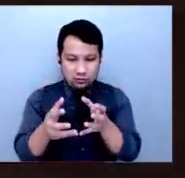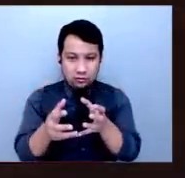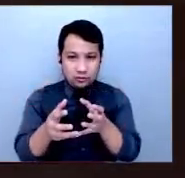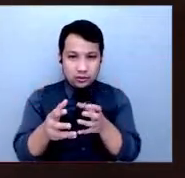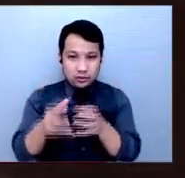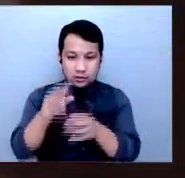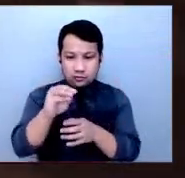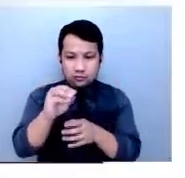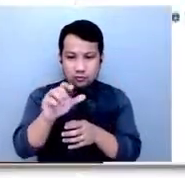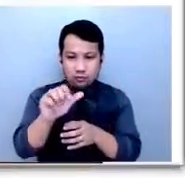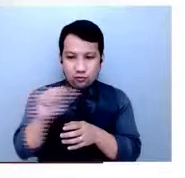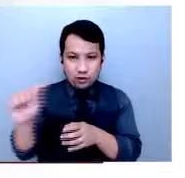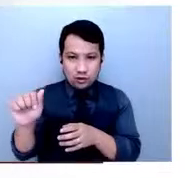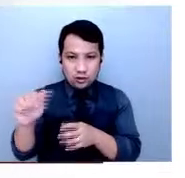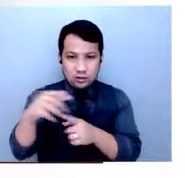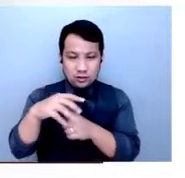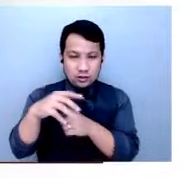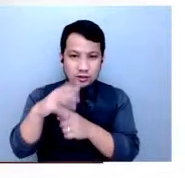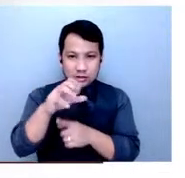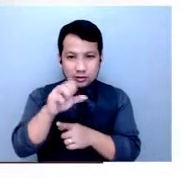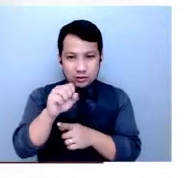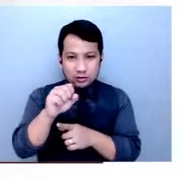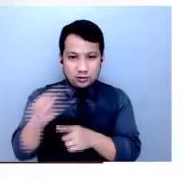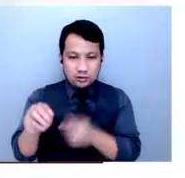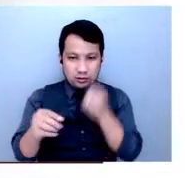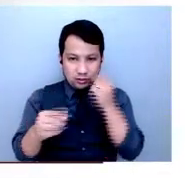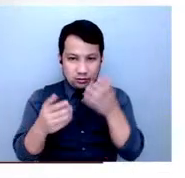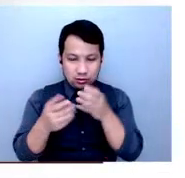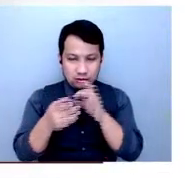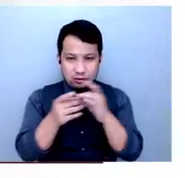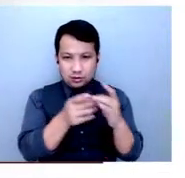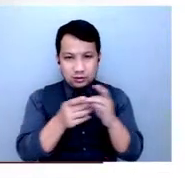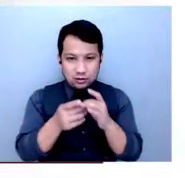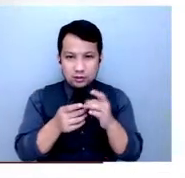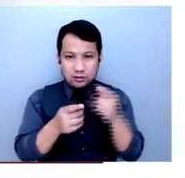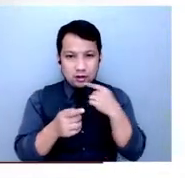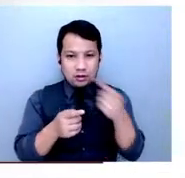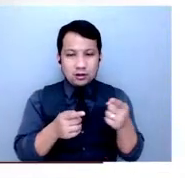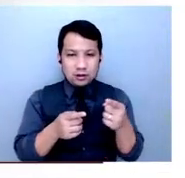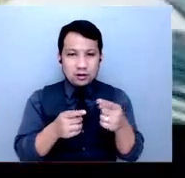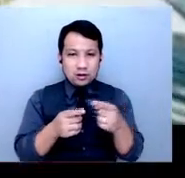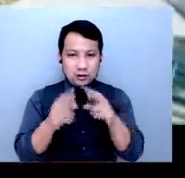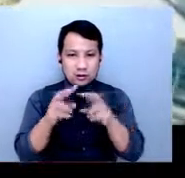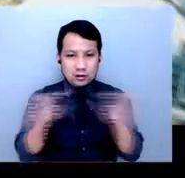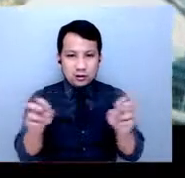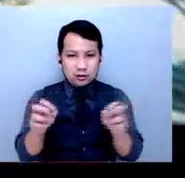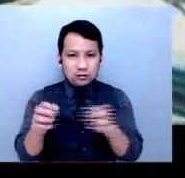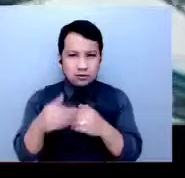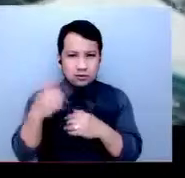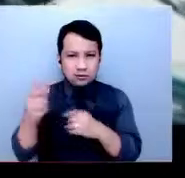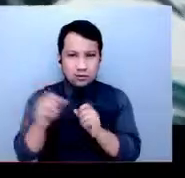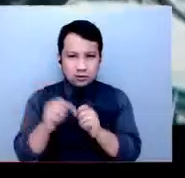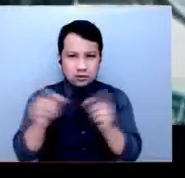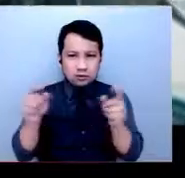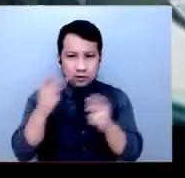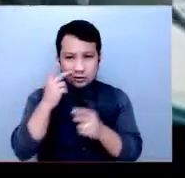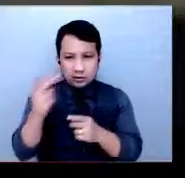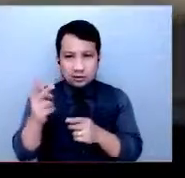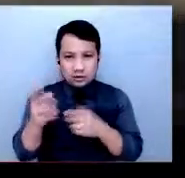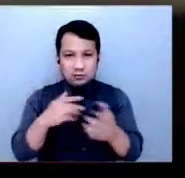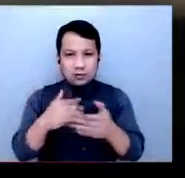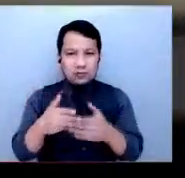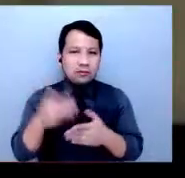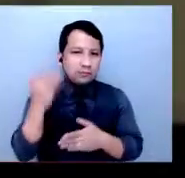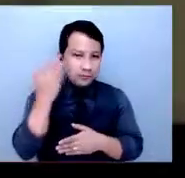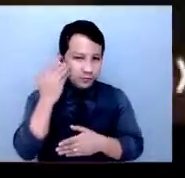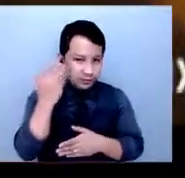Asia. Pati ang SMOA, sinabing nakikipag-ugnayan na sila sa mga otoridad. Pero kinabukasan, napag-alamang gimmick lang pala ito